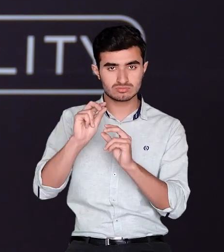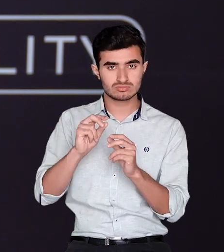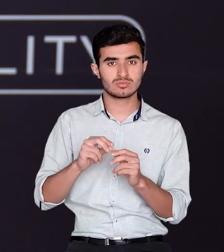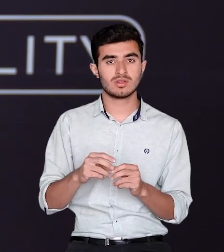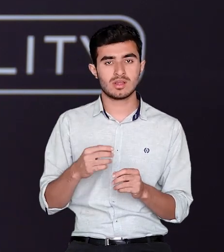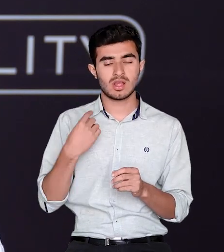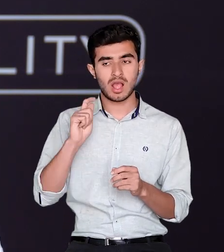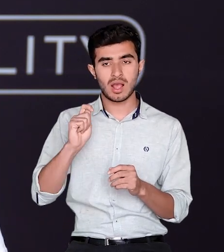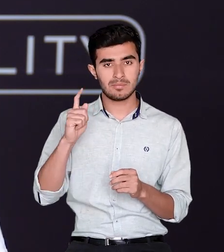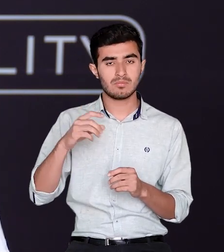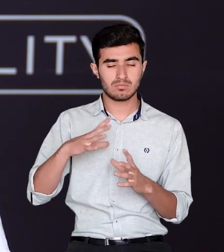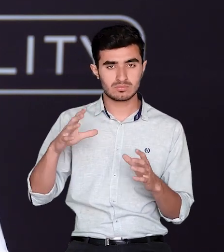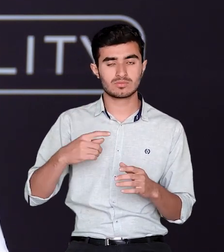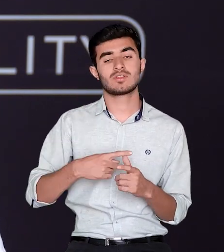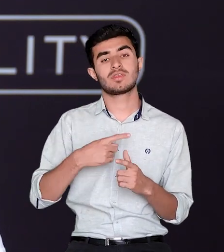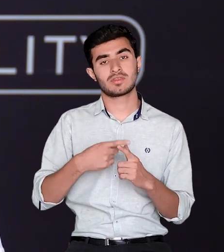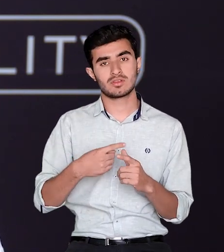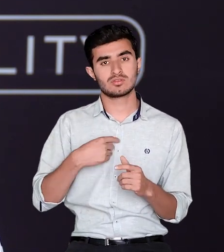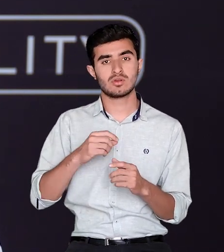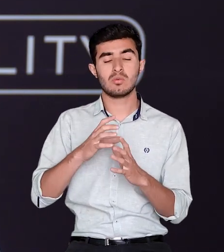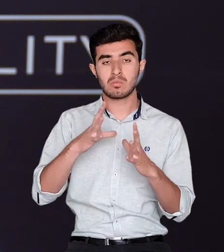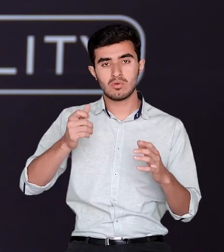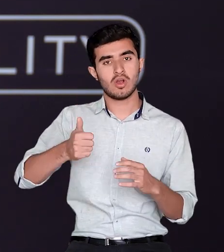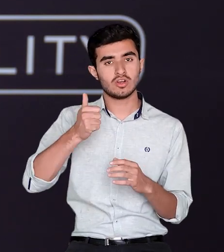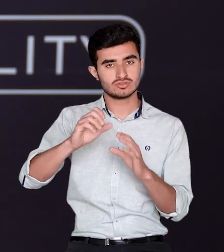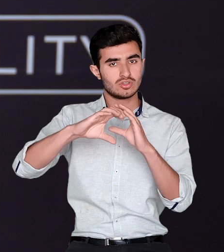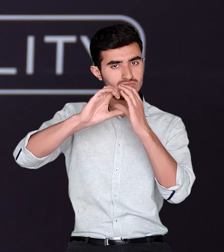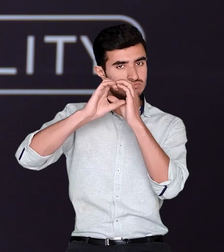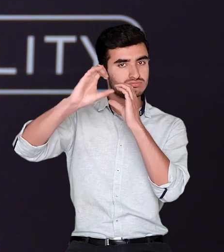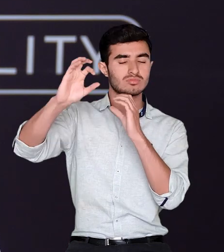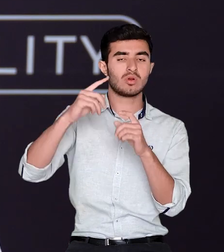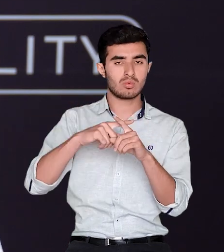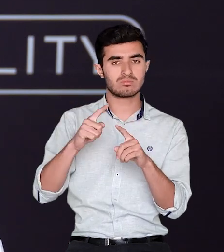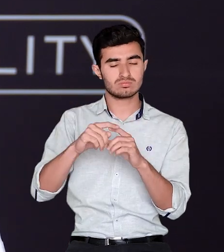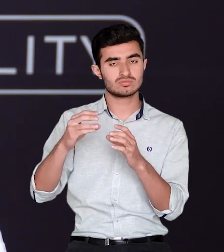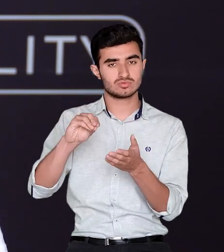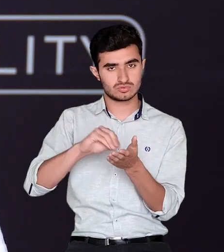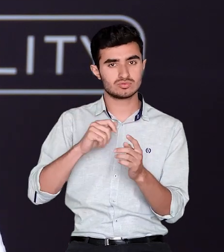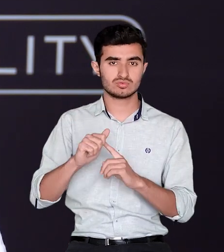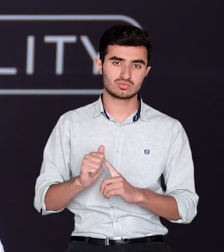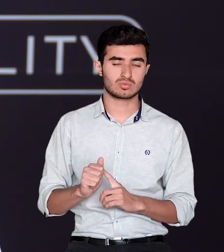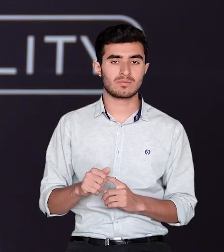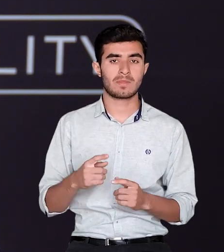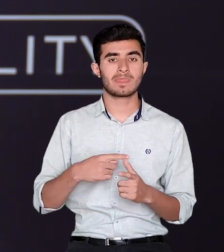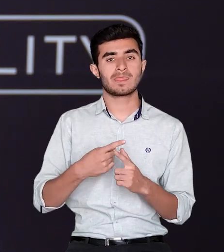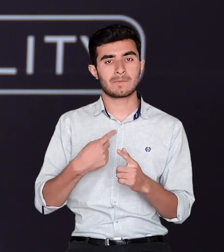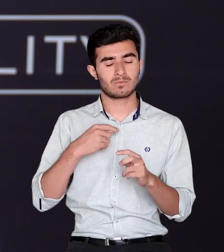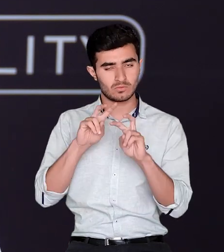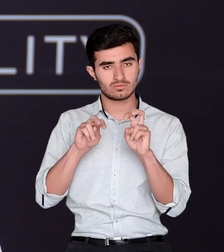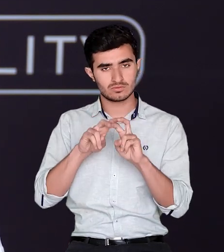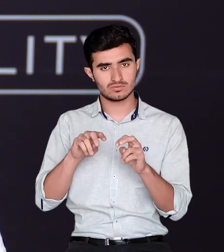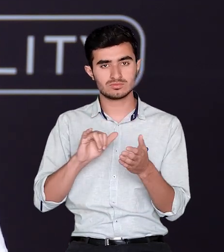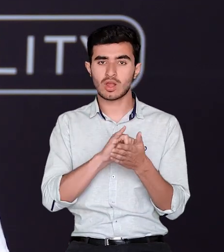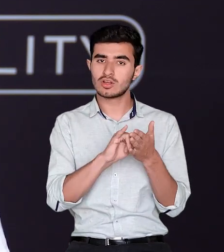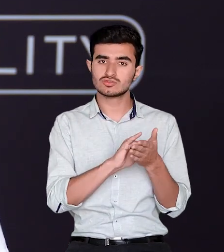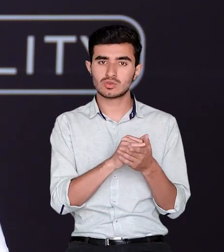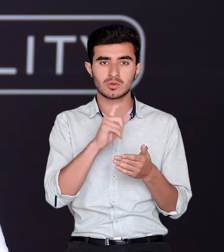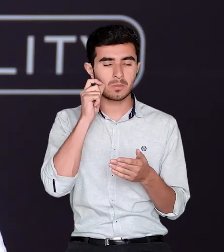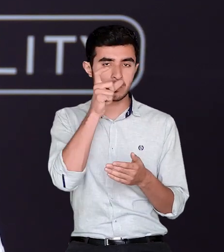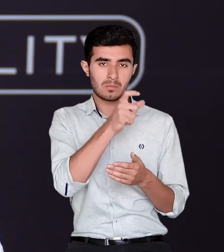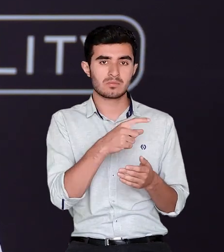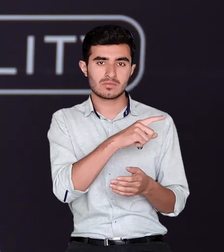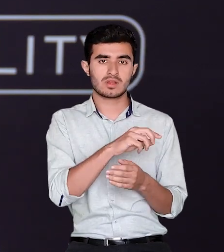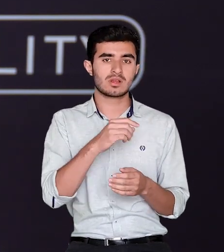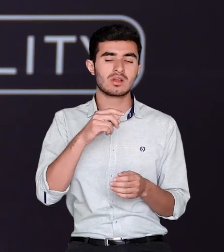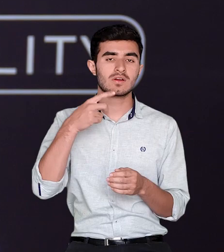found out about this guy called Astro Biscuit on YouTube. वो एक लंदन बेस्ड एस्ट्रोफोटोग्राफर है जिसके थ्रू